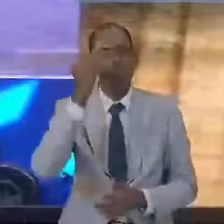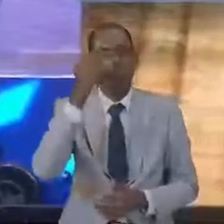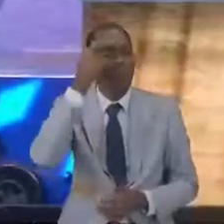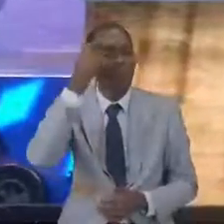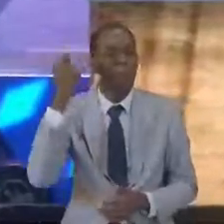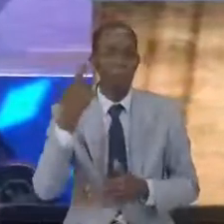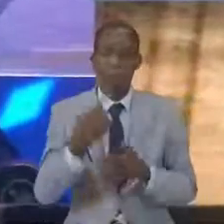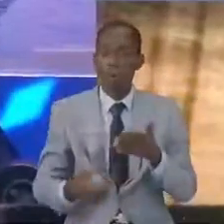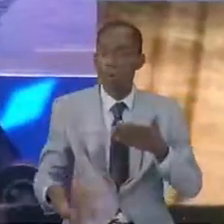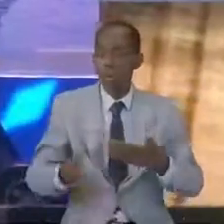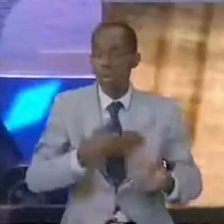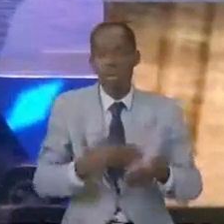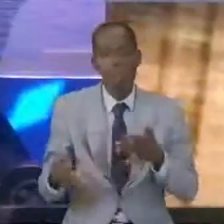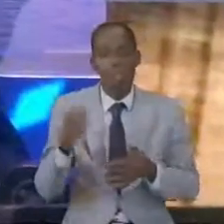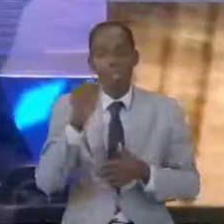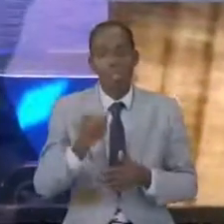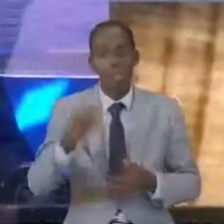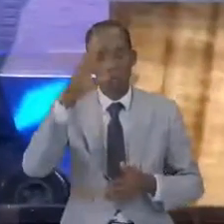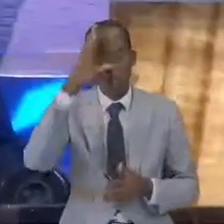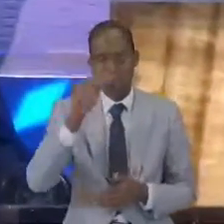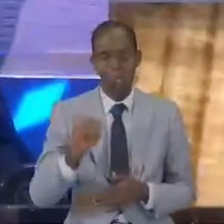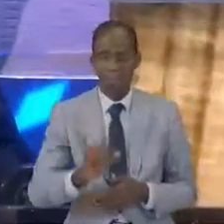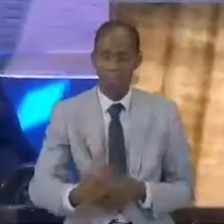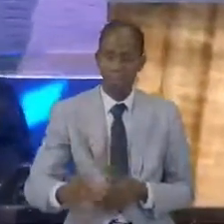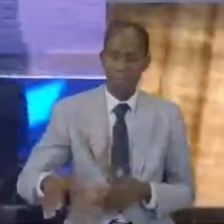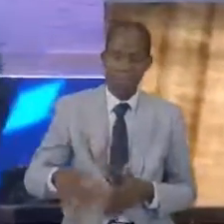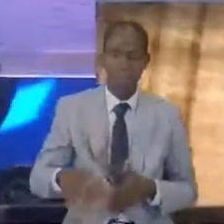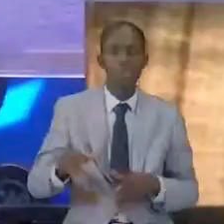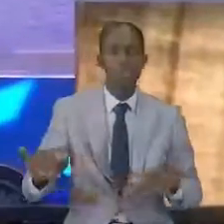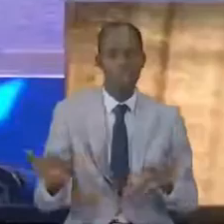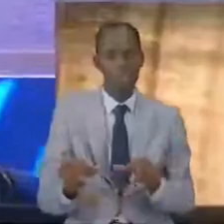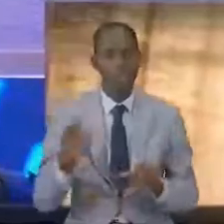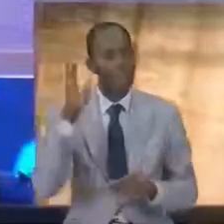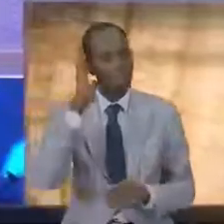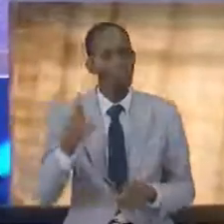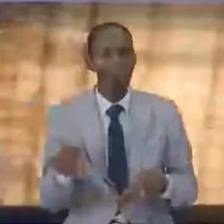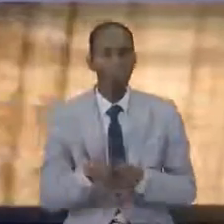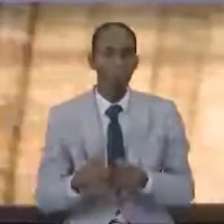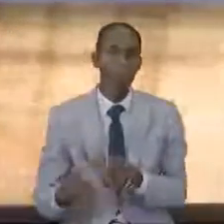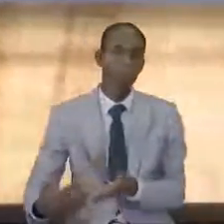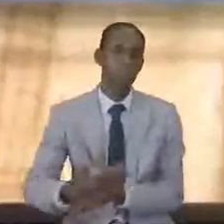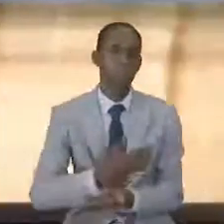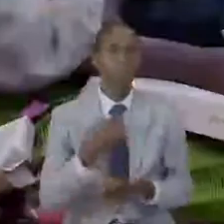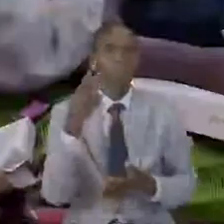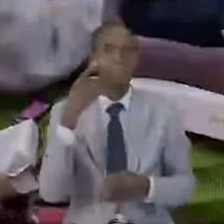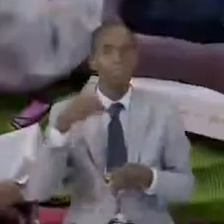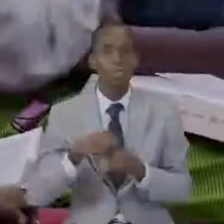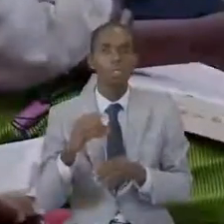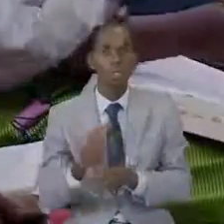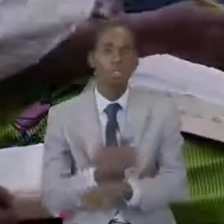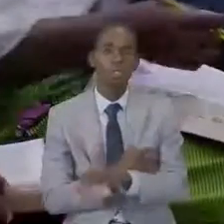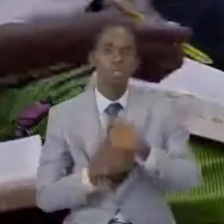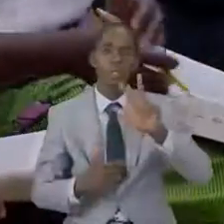parce que ce qu'un homme sème et le moissonnera aussi nous voyons le troisième